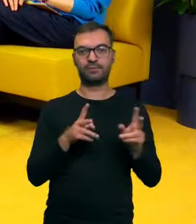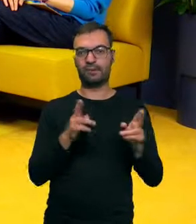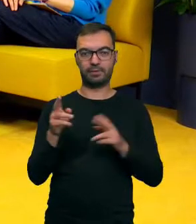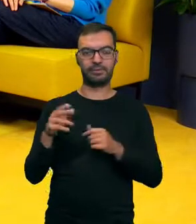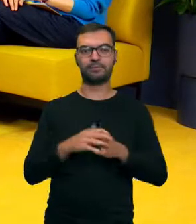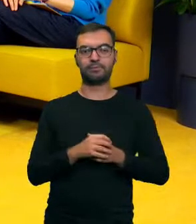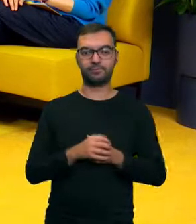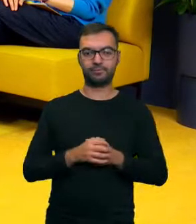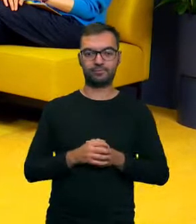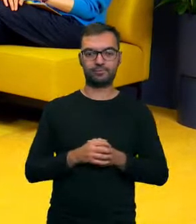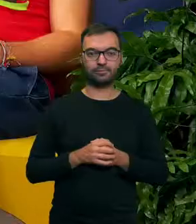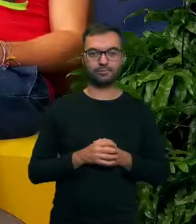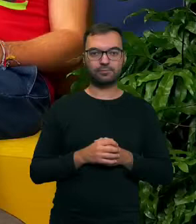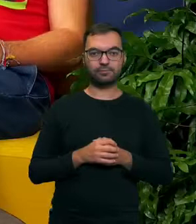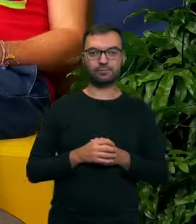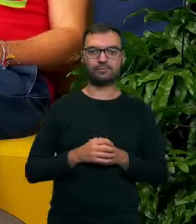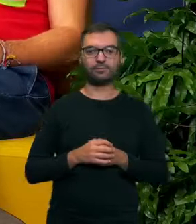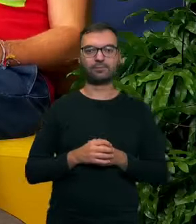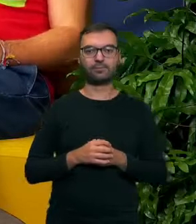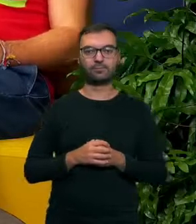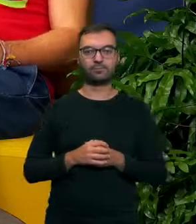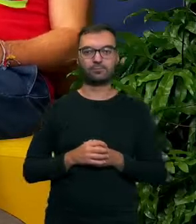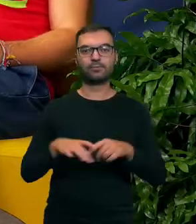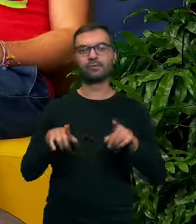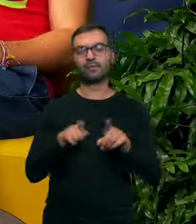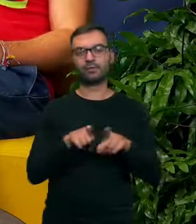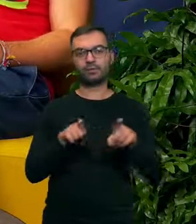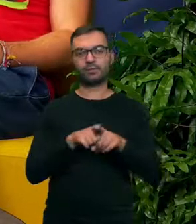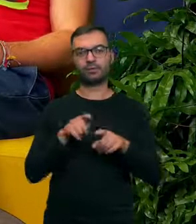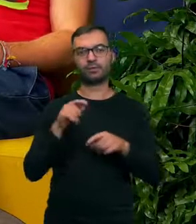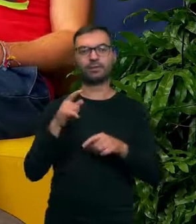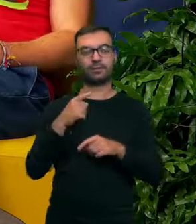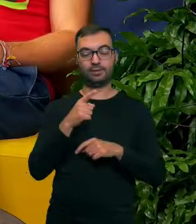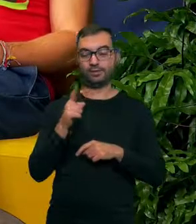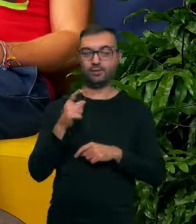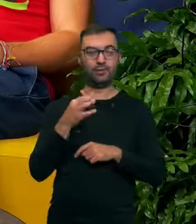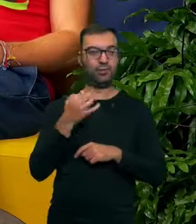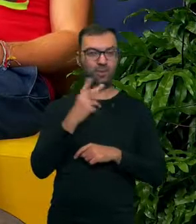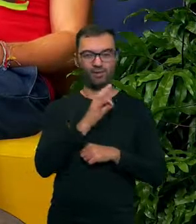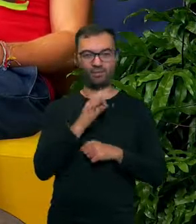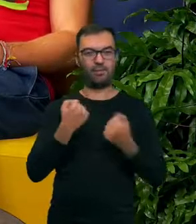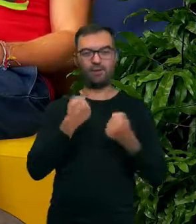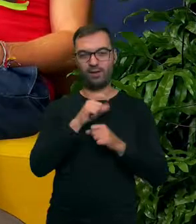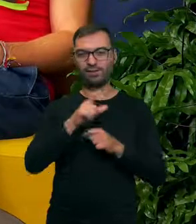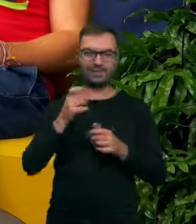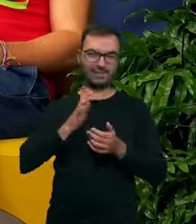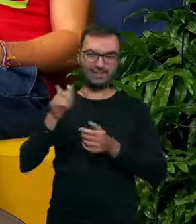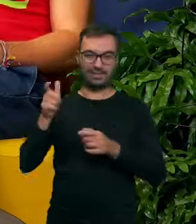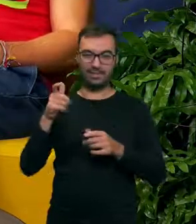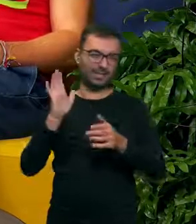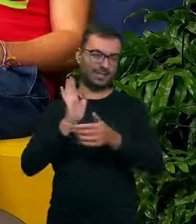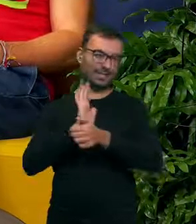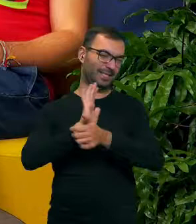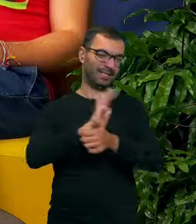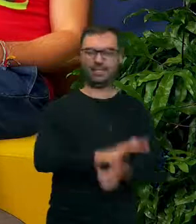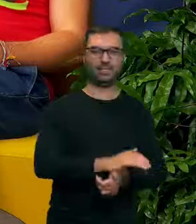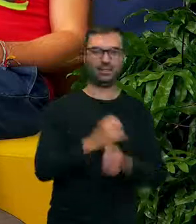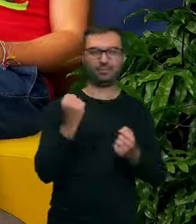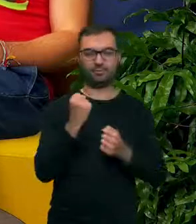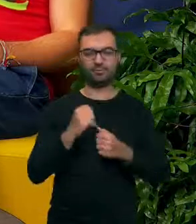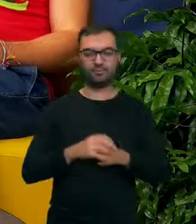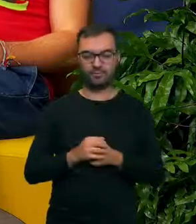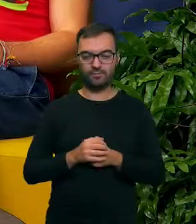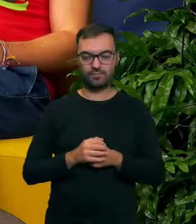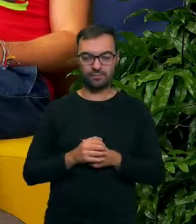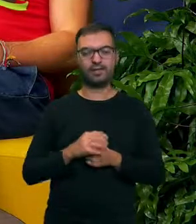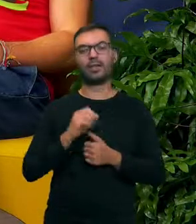scenach. I też tu postać graną przez Tomka jeszcze dociska. Tak. No